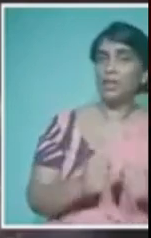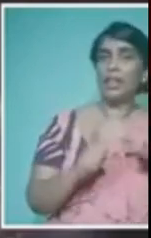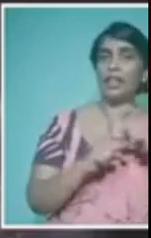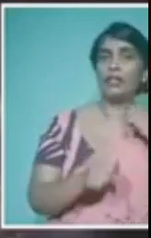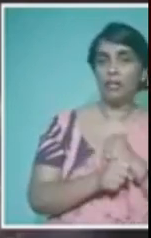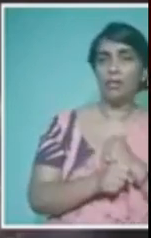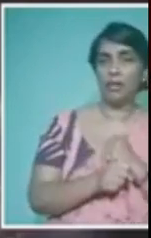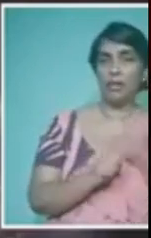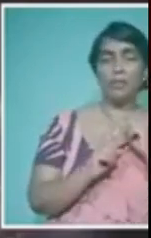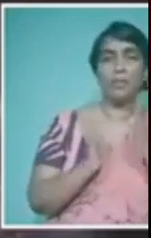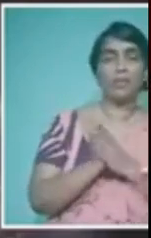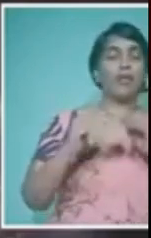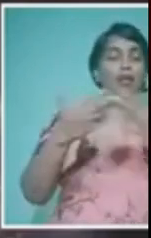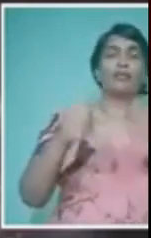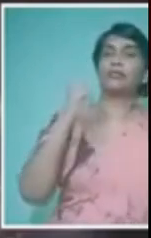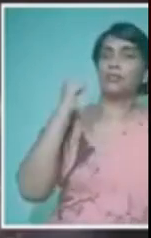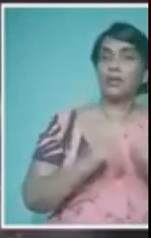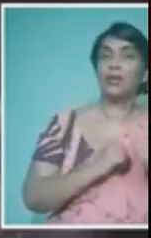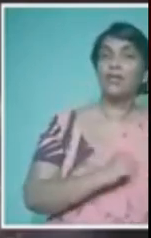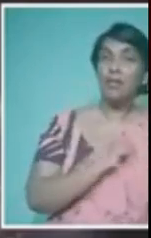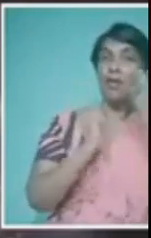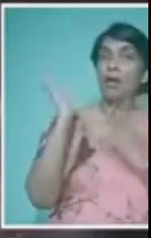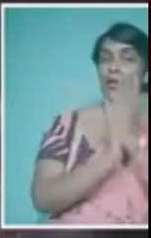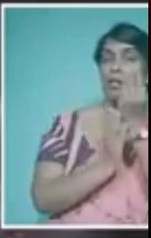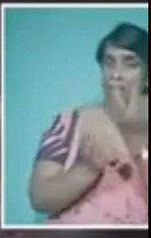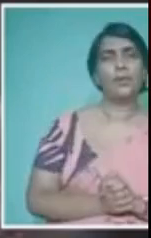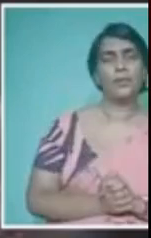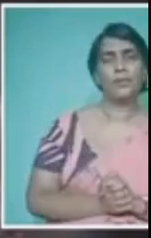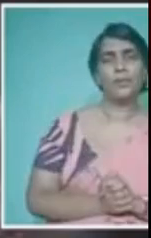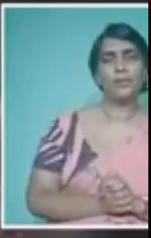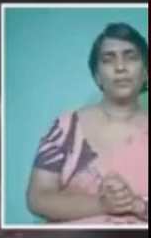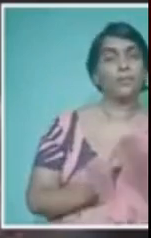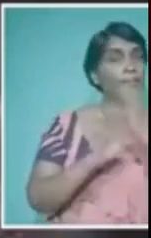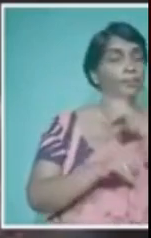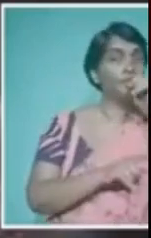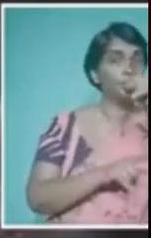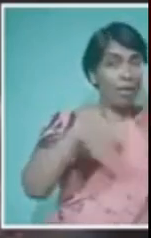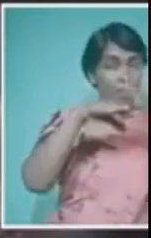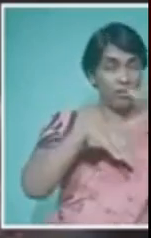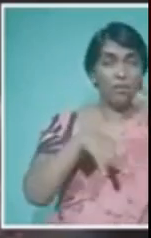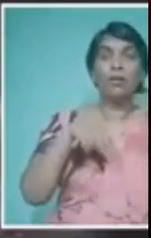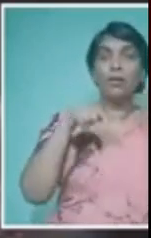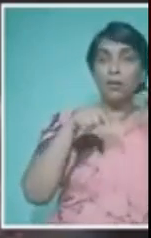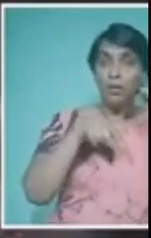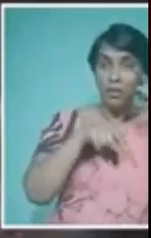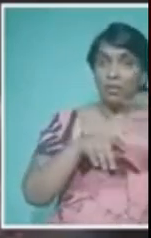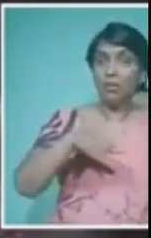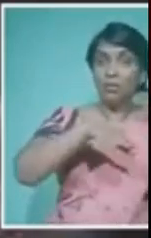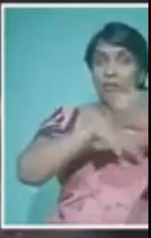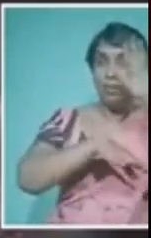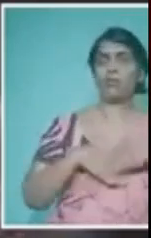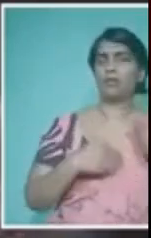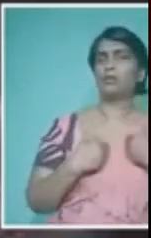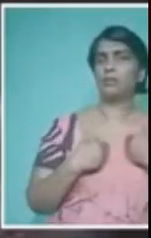ගුණවර්ධන අගමැතිතුමා ඇතුළු කණ්ඩායම කතා කිරීමේ අයිතිය ඉල්ලලා ඔබතුමාත් එක්ක. එදා ඔබතුමාට වෙච්ච දේ අද ඔබතුමා මූලාශ්‍රයේ තියාගෙන